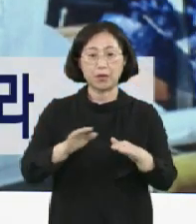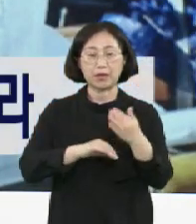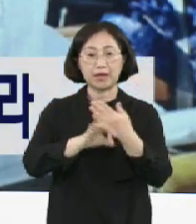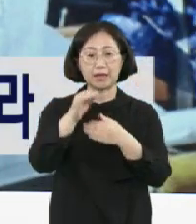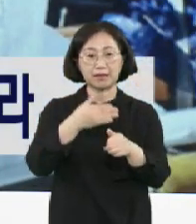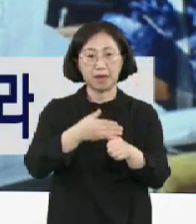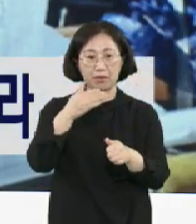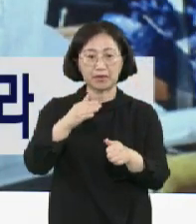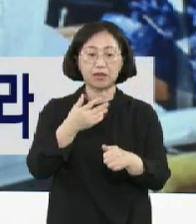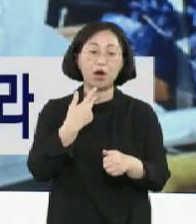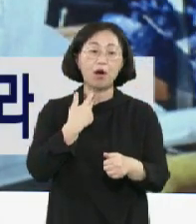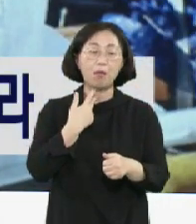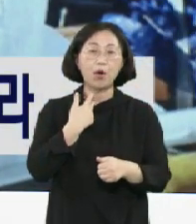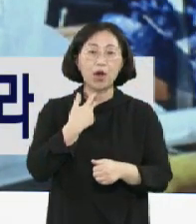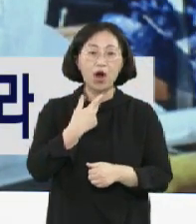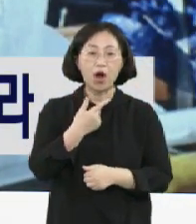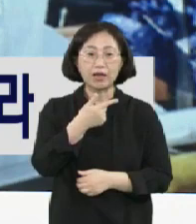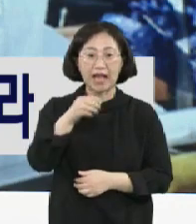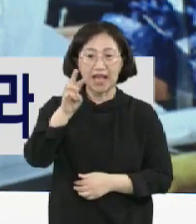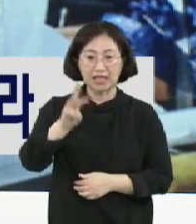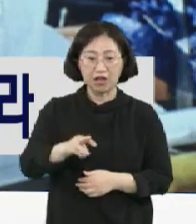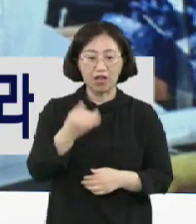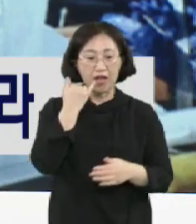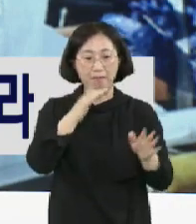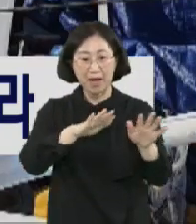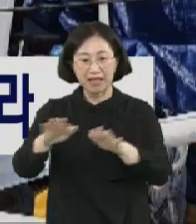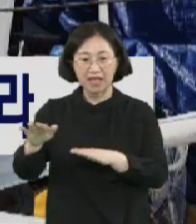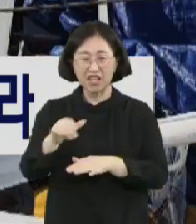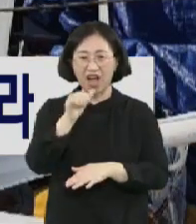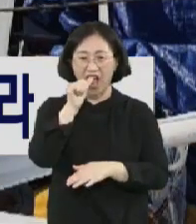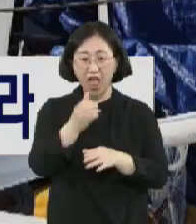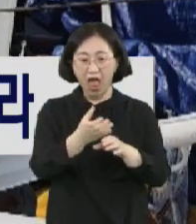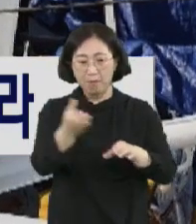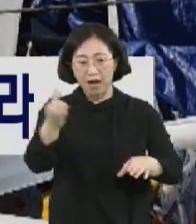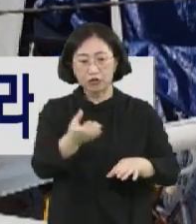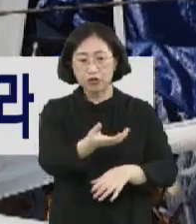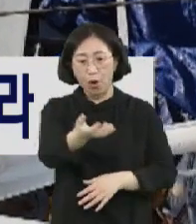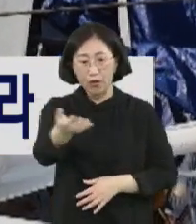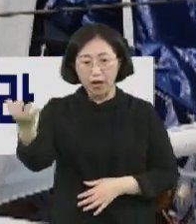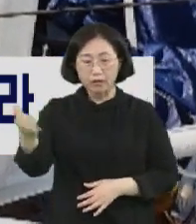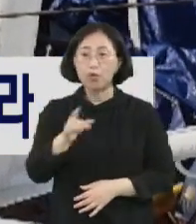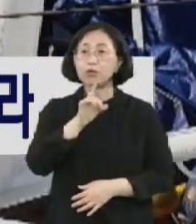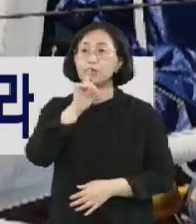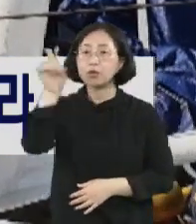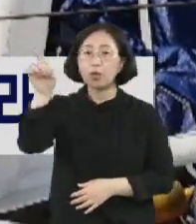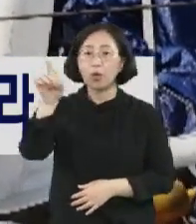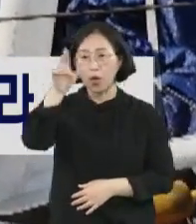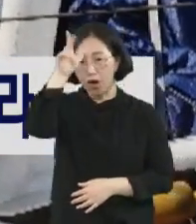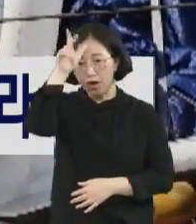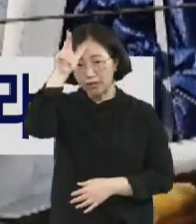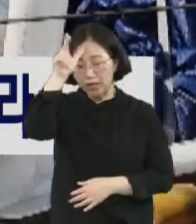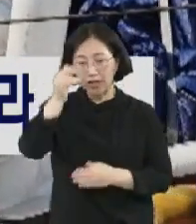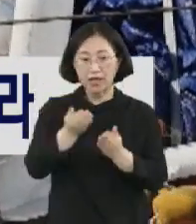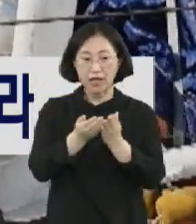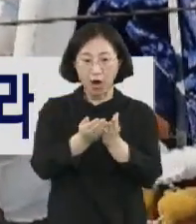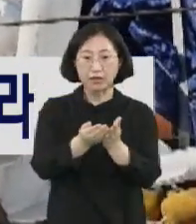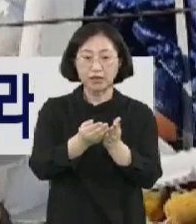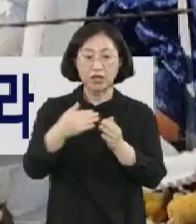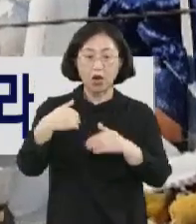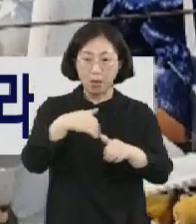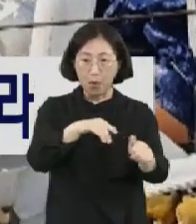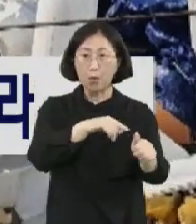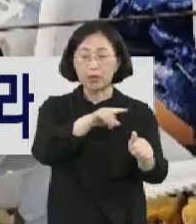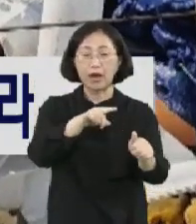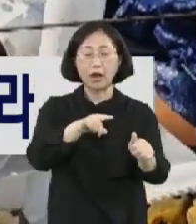오전 9시쯤 보령 대천항 앞바다에서 커다란 쇠말뚝이 떠다닌다는 신고가 접수돼 해경이 경비함정과 연안